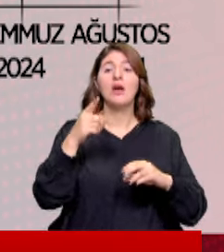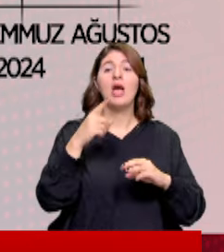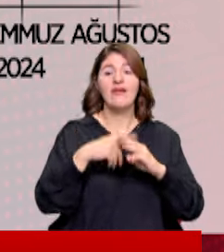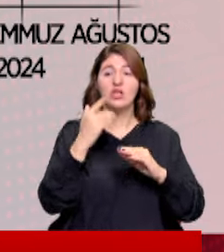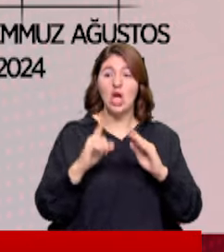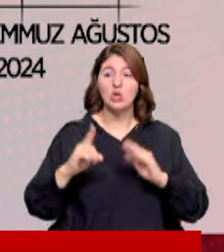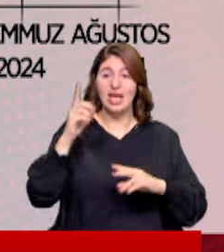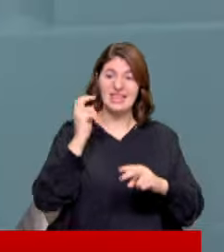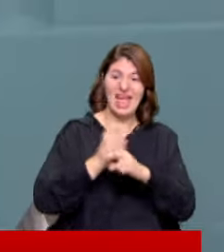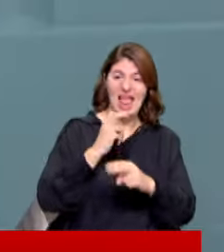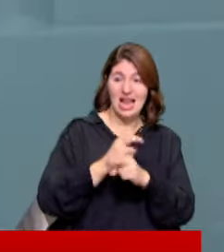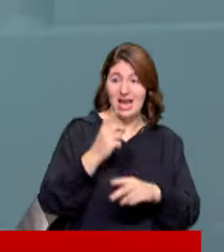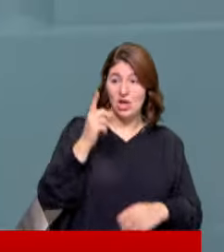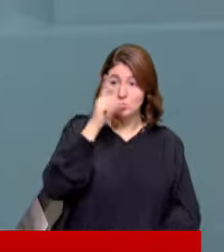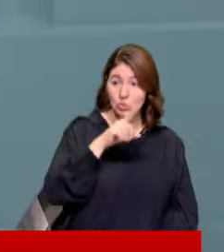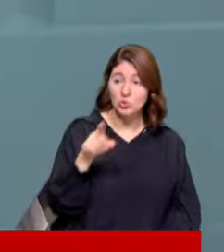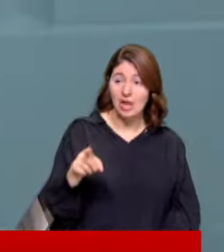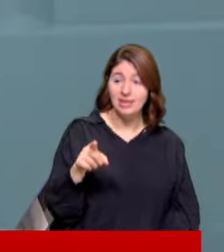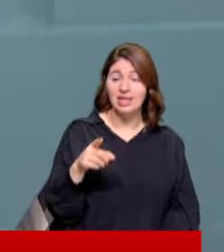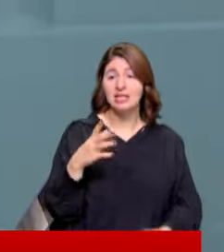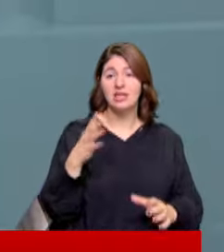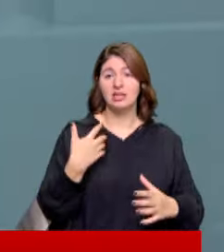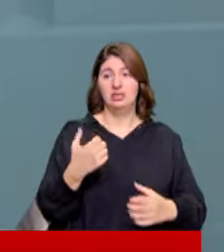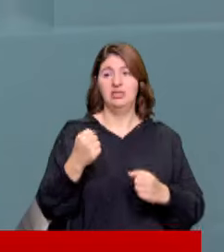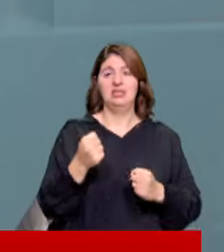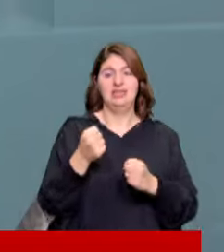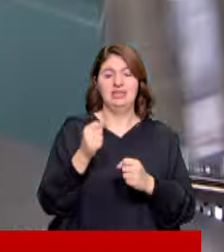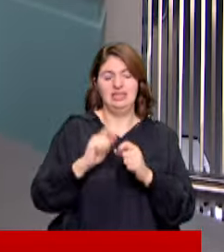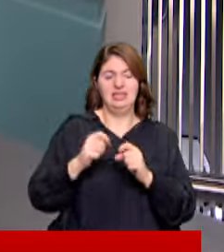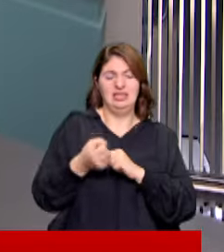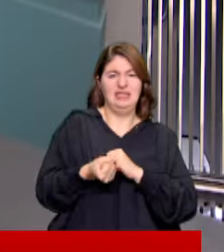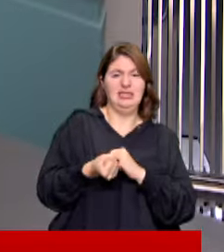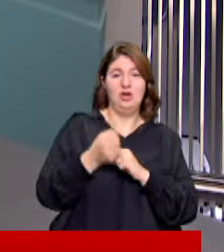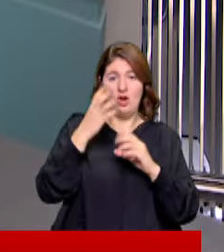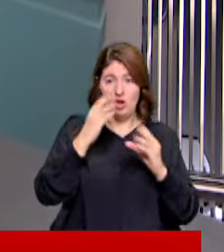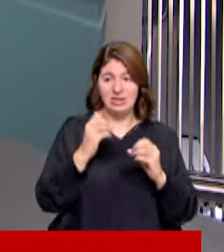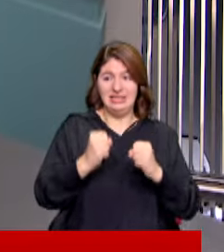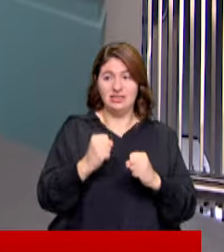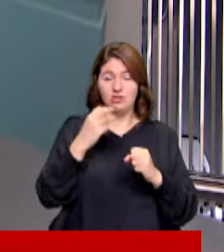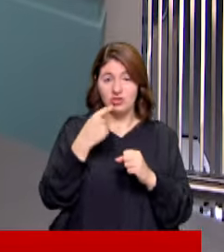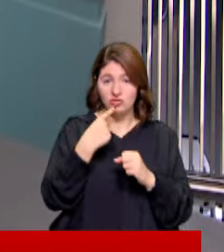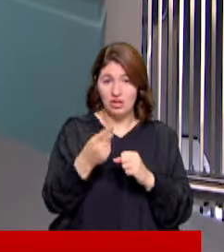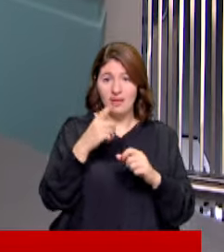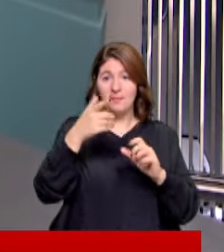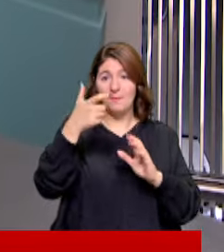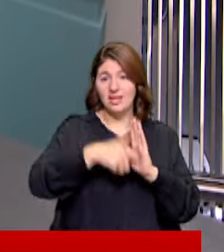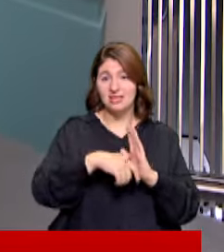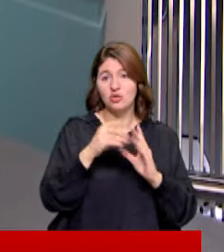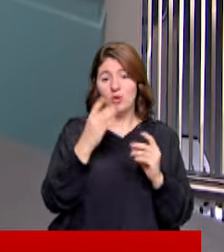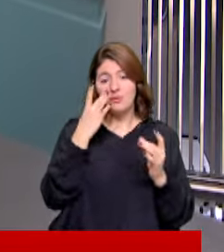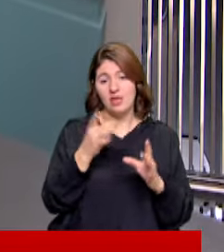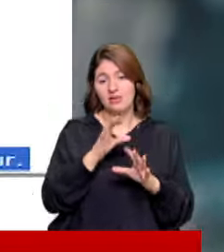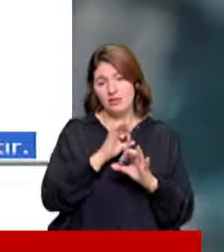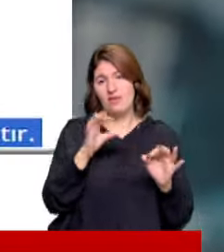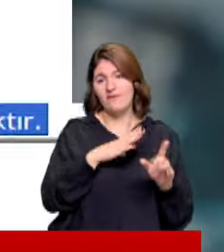yukarı yönlü risklere karşı işte sıkı duruşunu sürdüreceğini ifade eden bir açıklama metinde çok belirgin bir